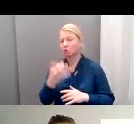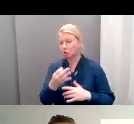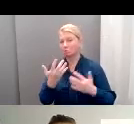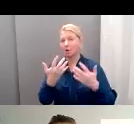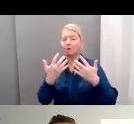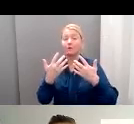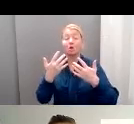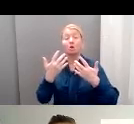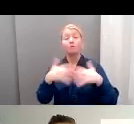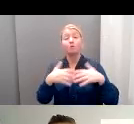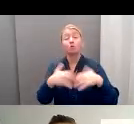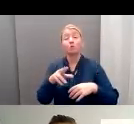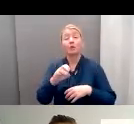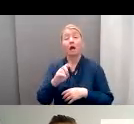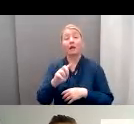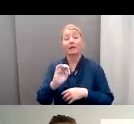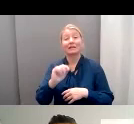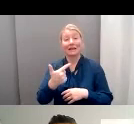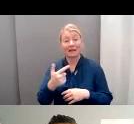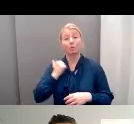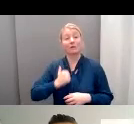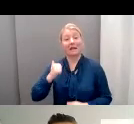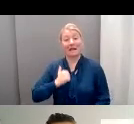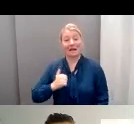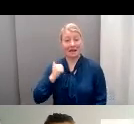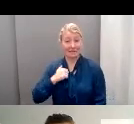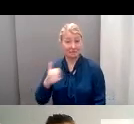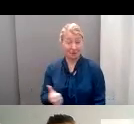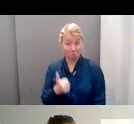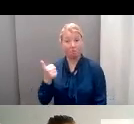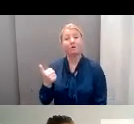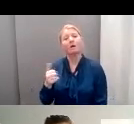så finns det ju olika utmaningar och utsattheter.